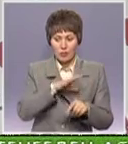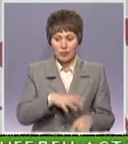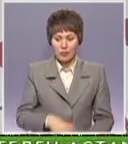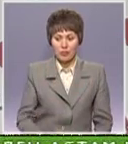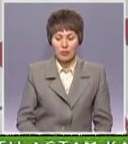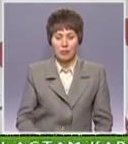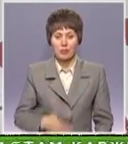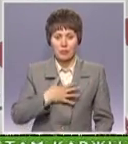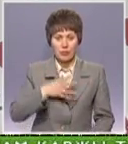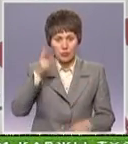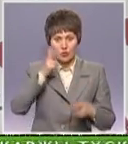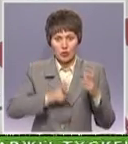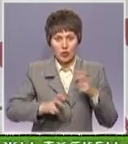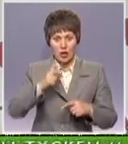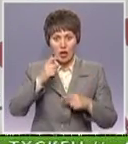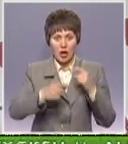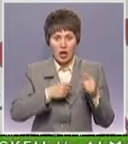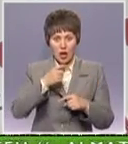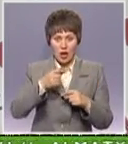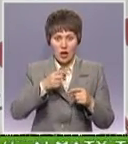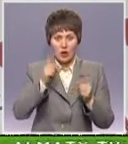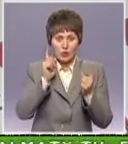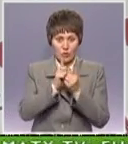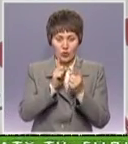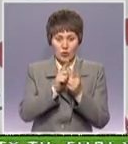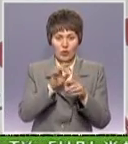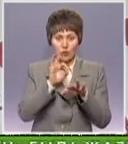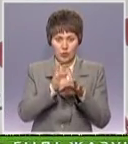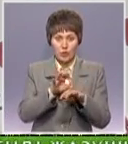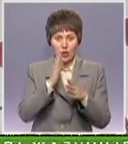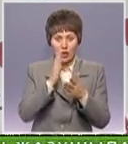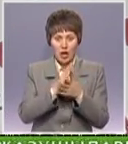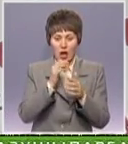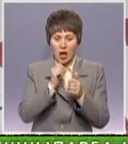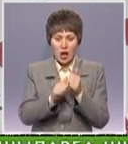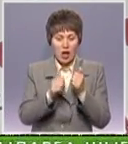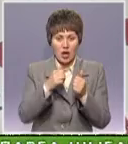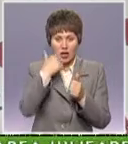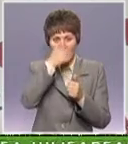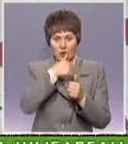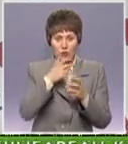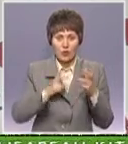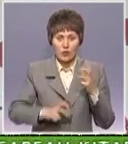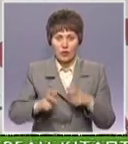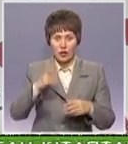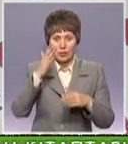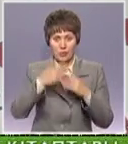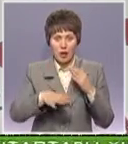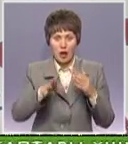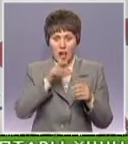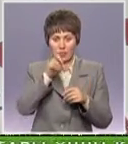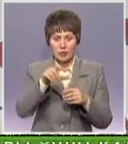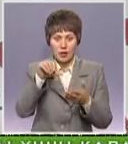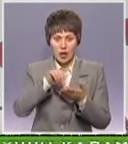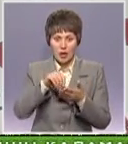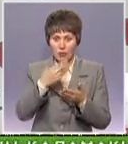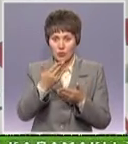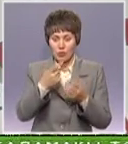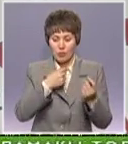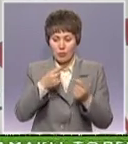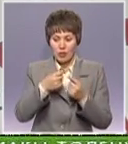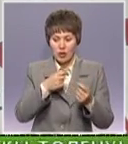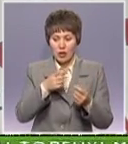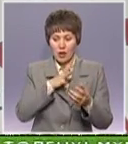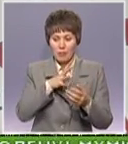Біздің университетте дәстүрі бойынша түлектер кездесу болып тұрады. Оған әртүрлі жылдағы университетті бітірген азаматтар қатысады. Бұл басшылық